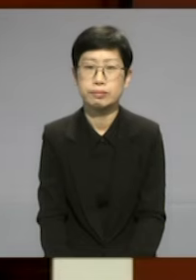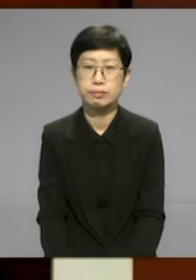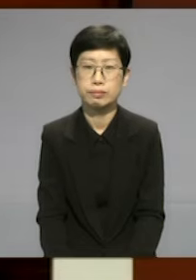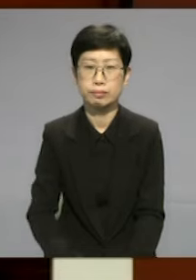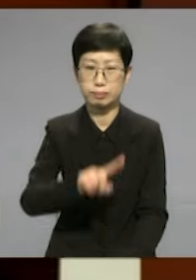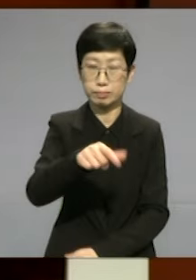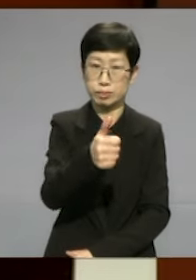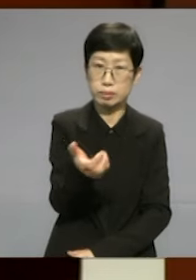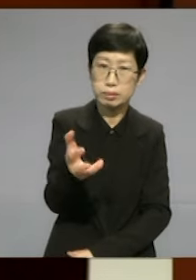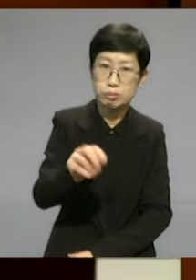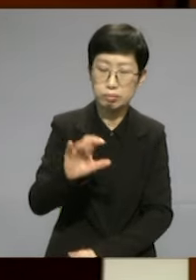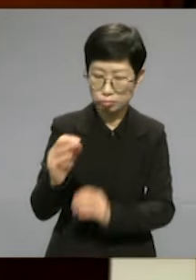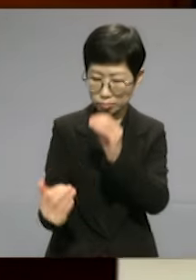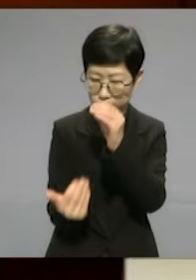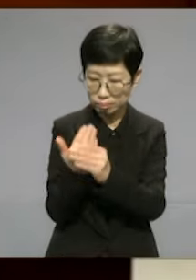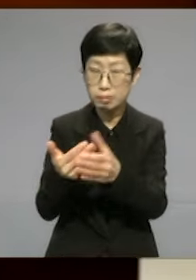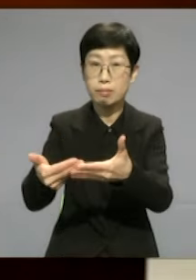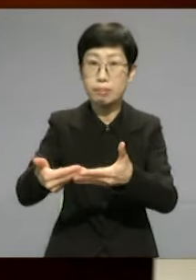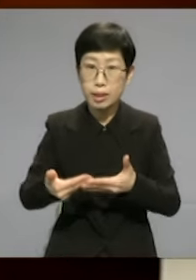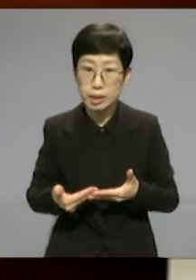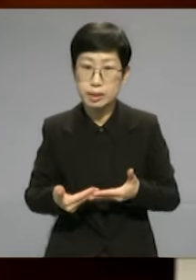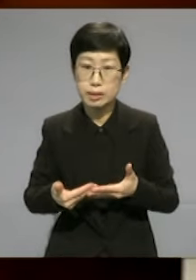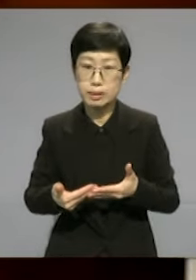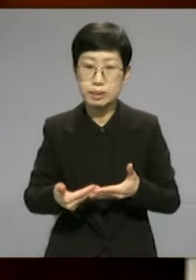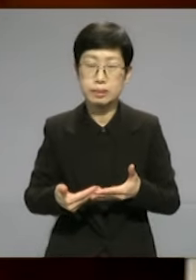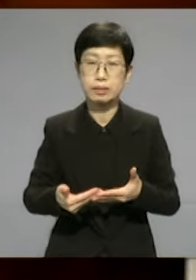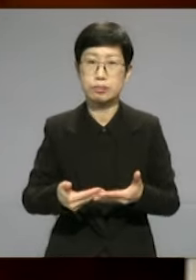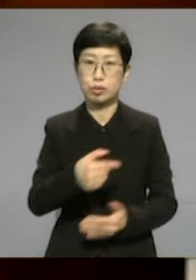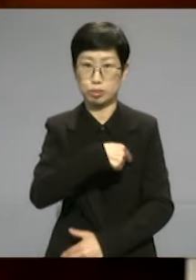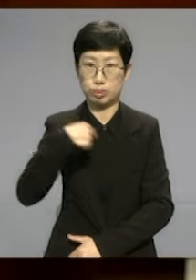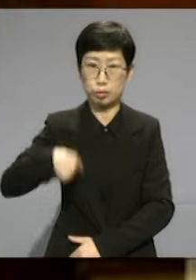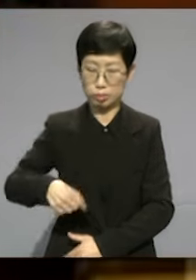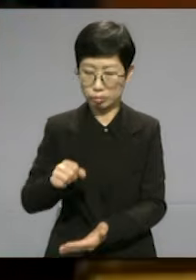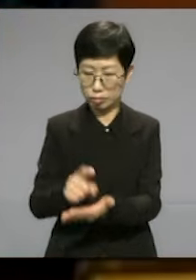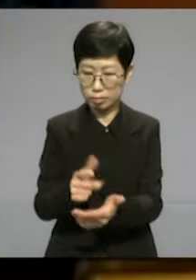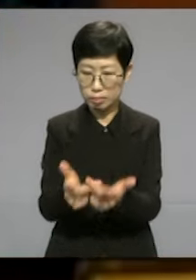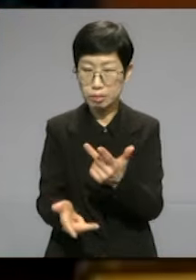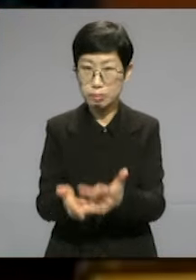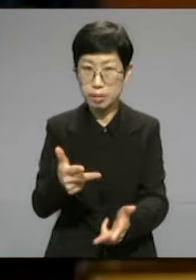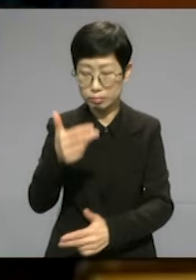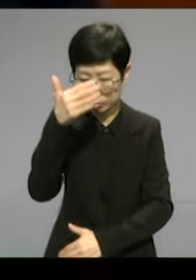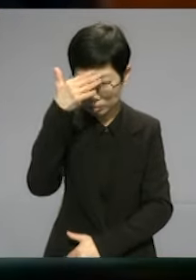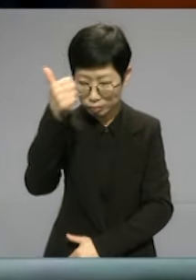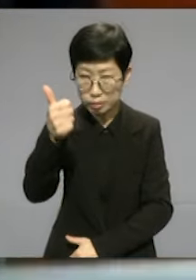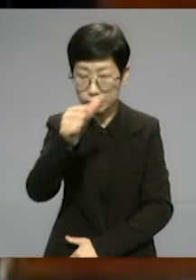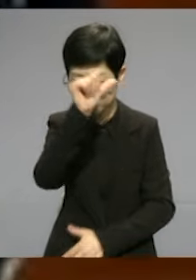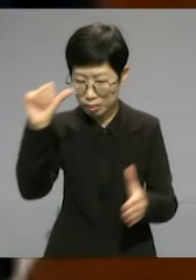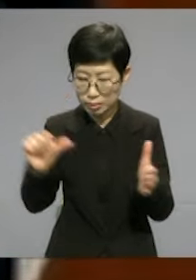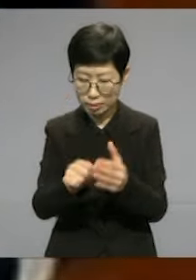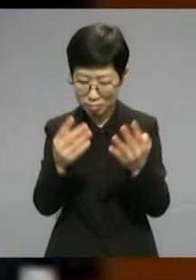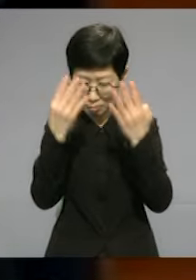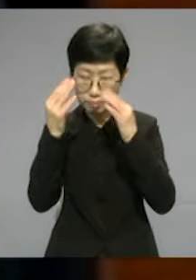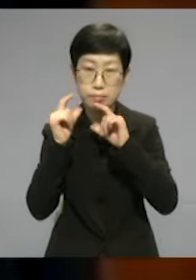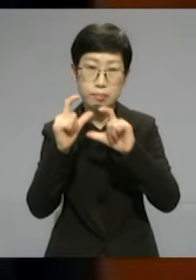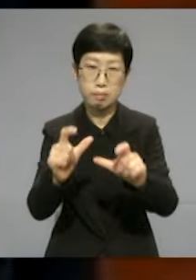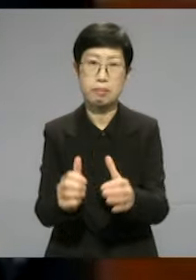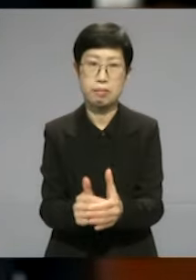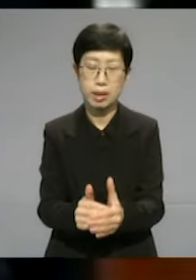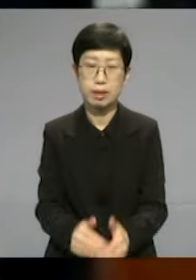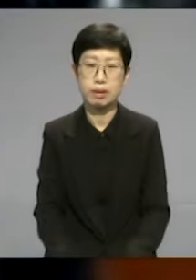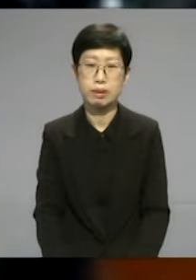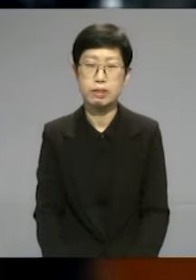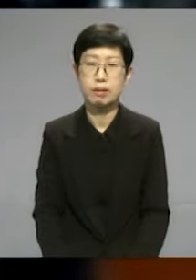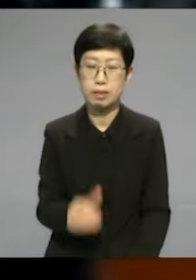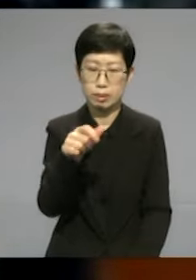150억 원 규모의 뇌물을 받은 천시 위안 전 중국 축구 협회 주석의 무기 징역이 선고됐습니다